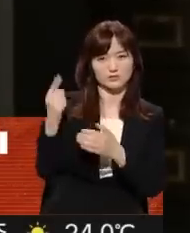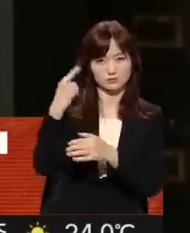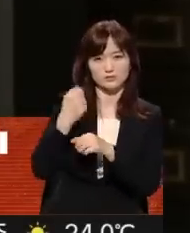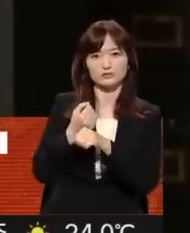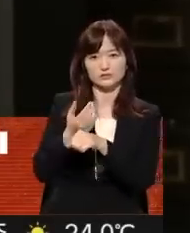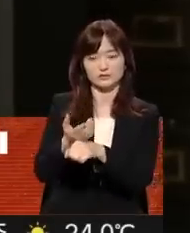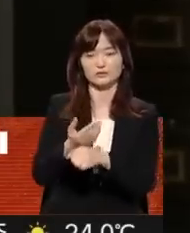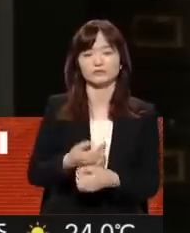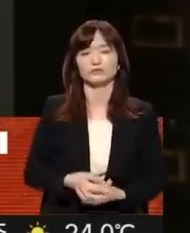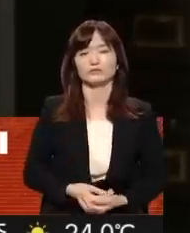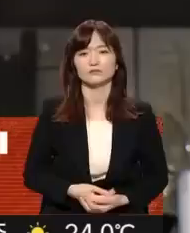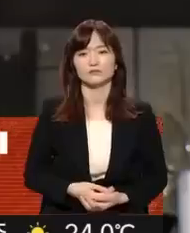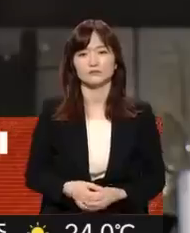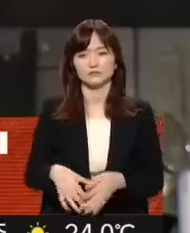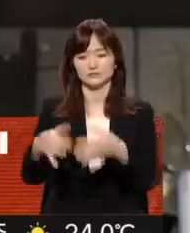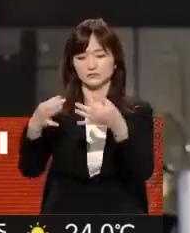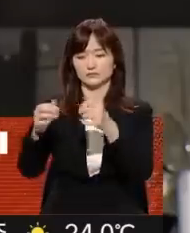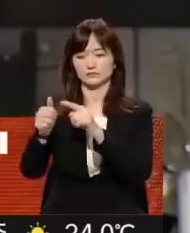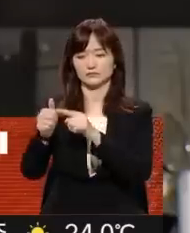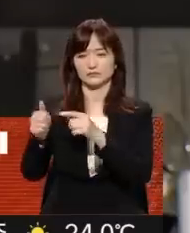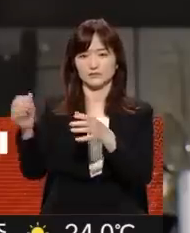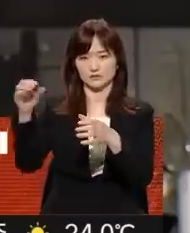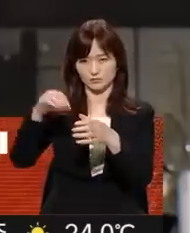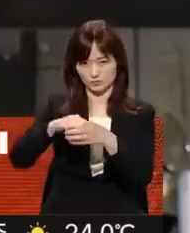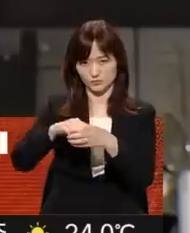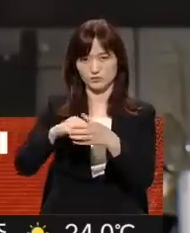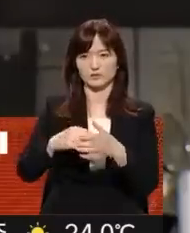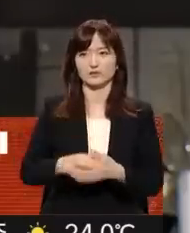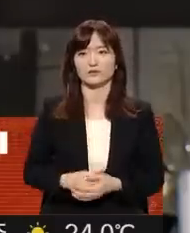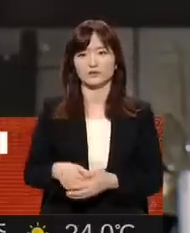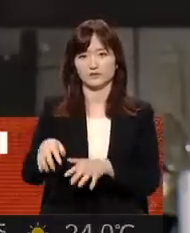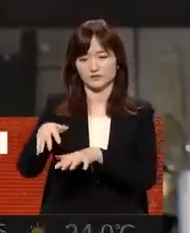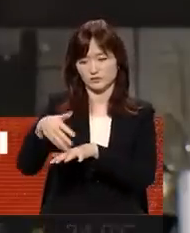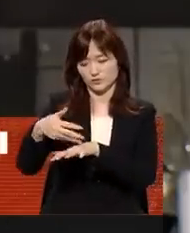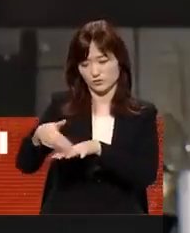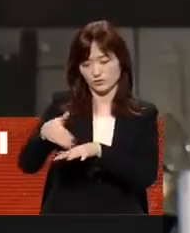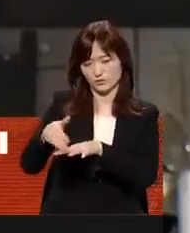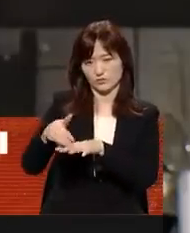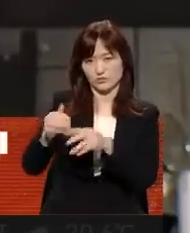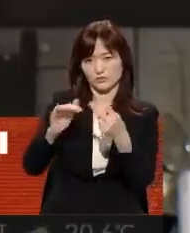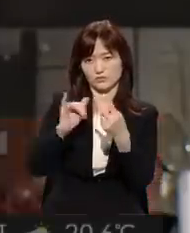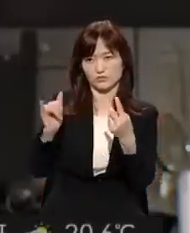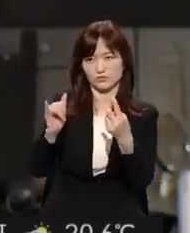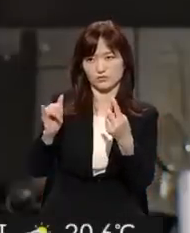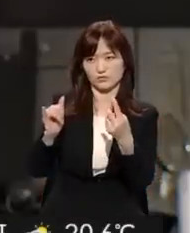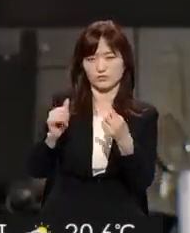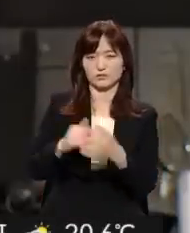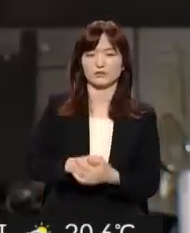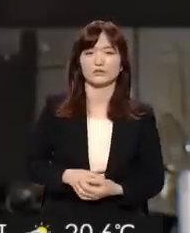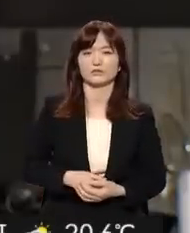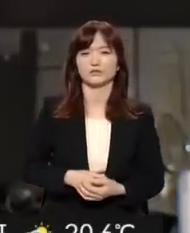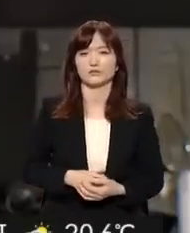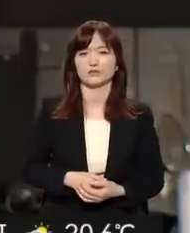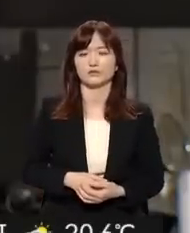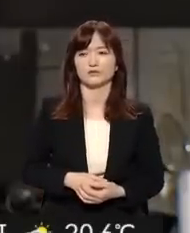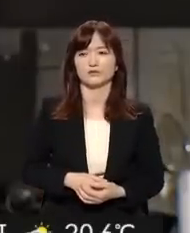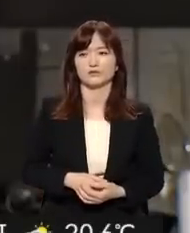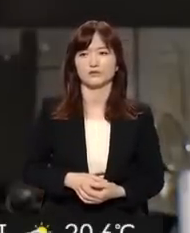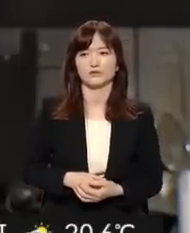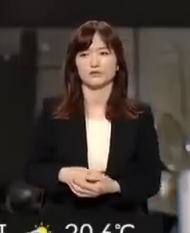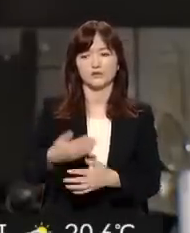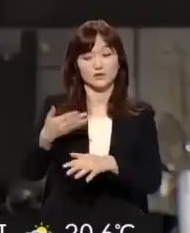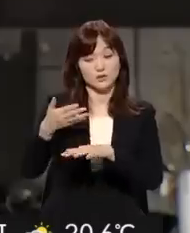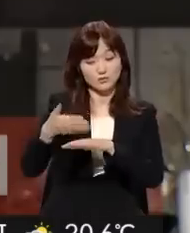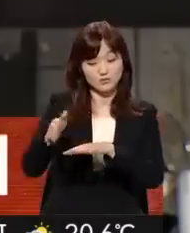겁니다. 그렇습니다. 주범 김 씨를 포함해서 그 조직폭력배 2명을 검거를 해서 총 16명을 검거했습니다. 물론 조직폭력배라고